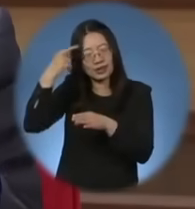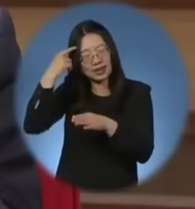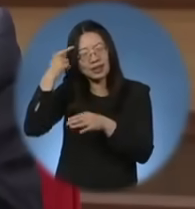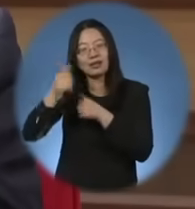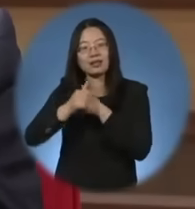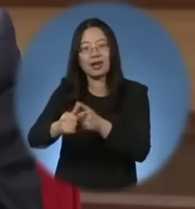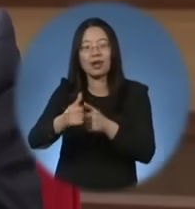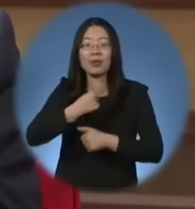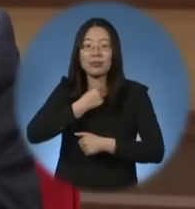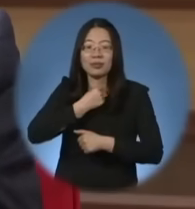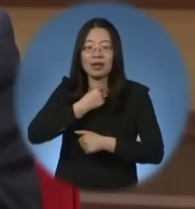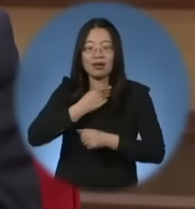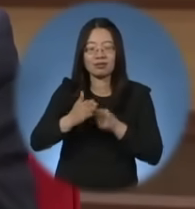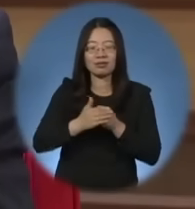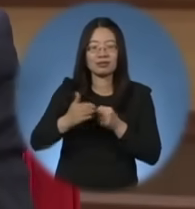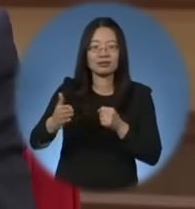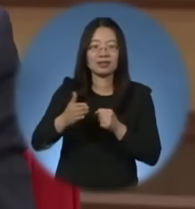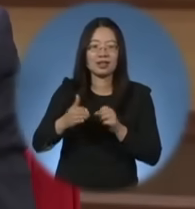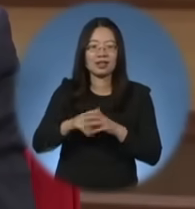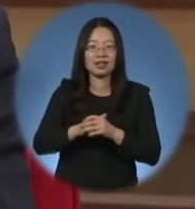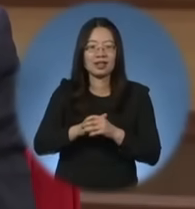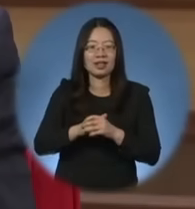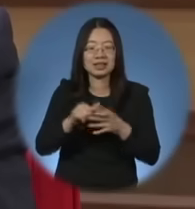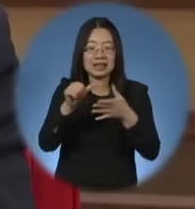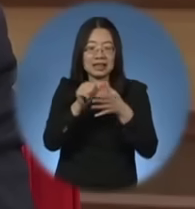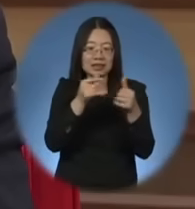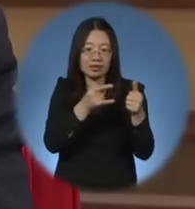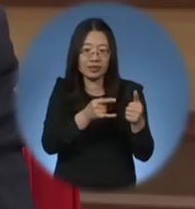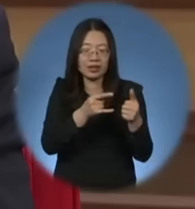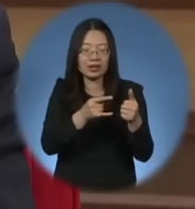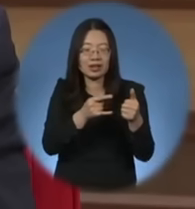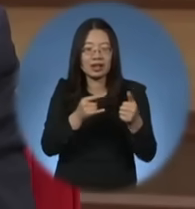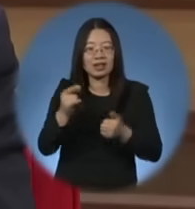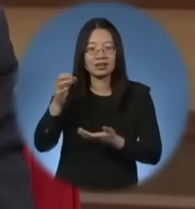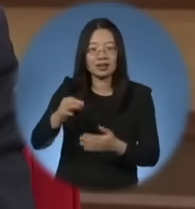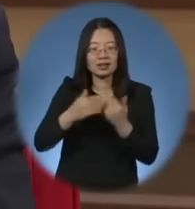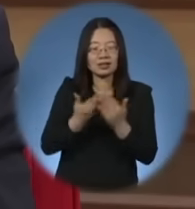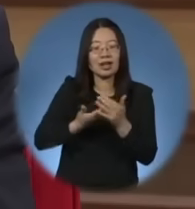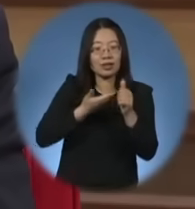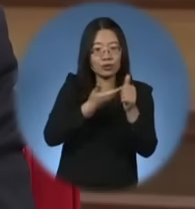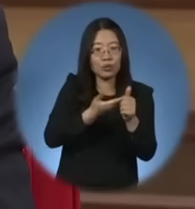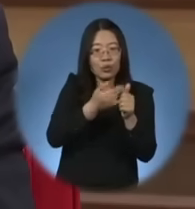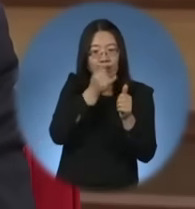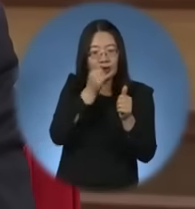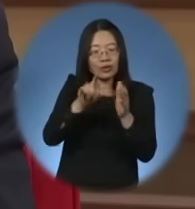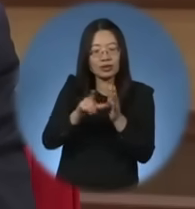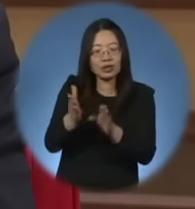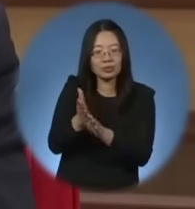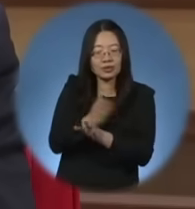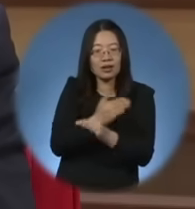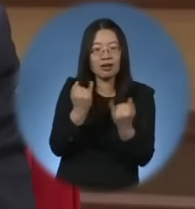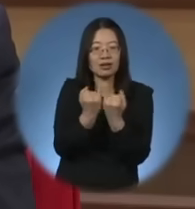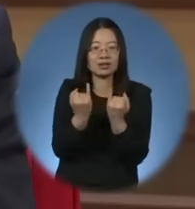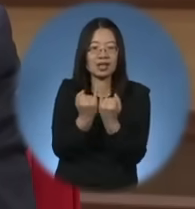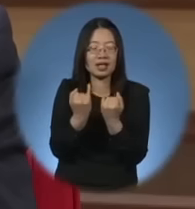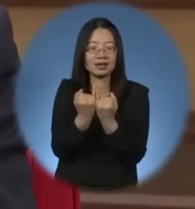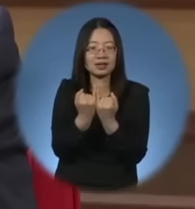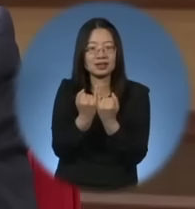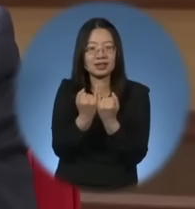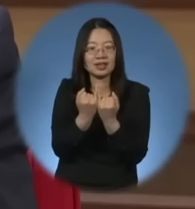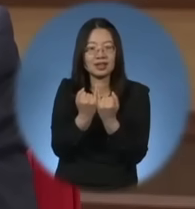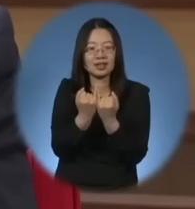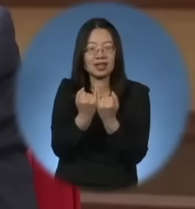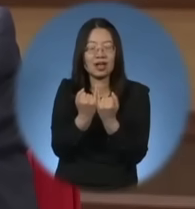하게 음 해가지고 장남한테 재산을 다 주고 그때부터는 여자는